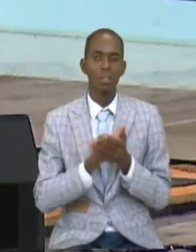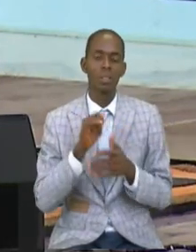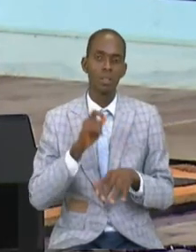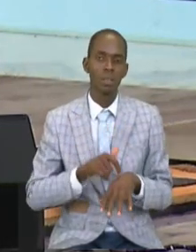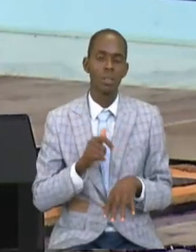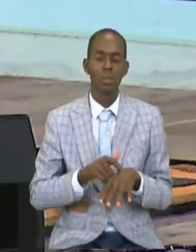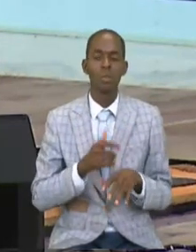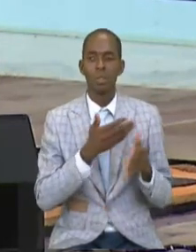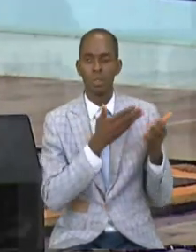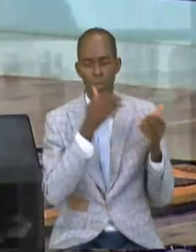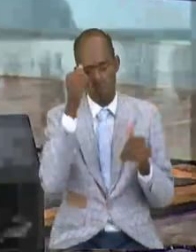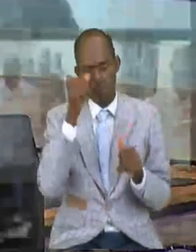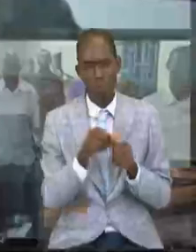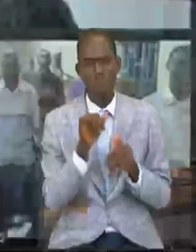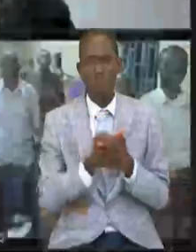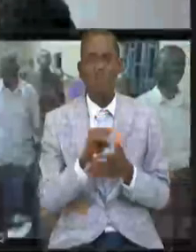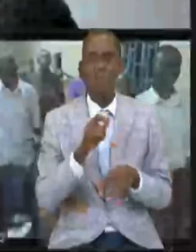Rappelez-vous ces jours-là.